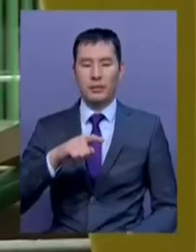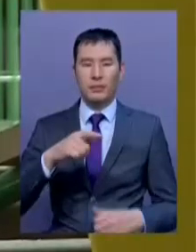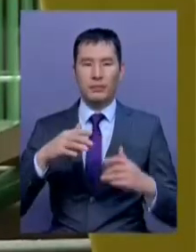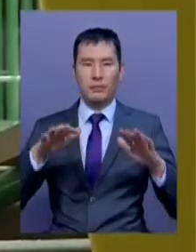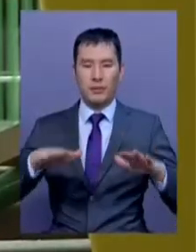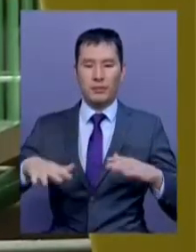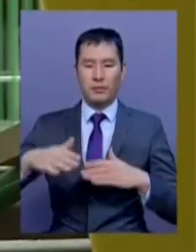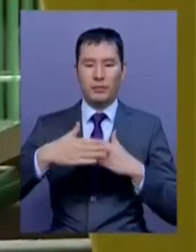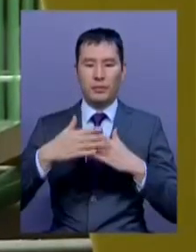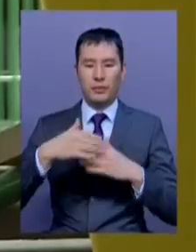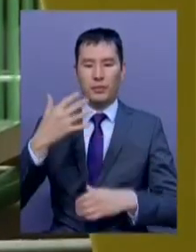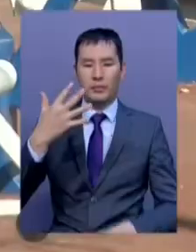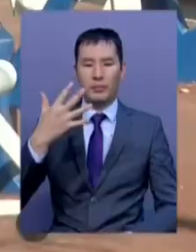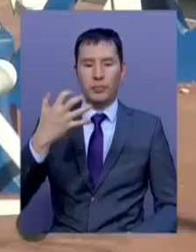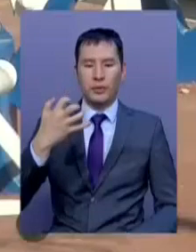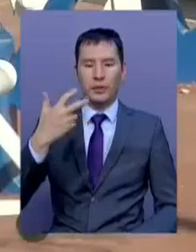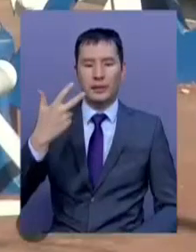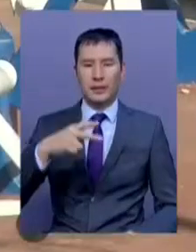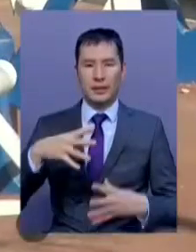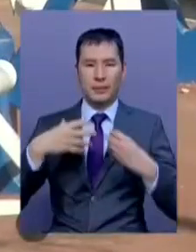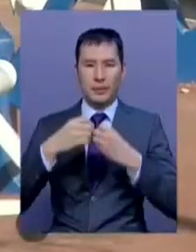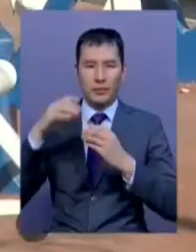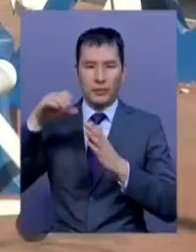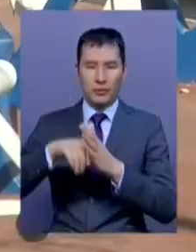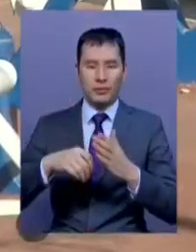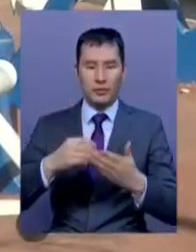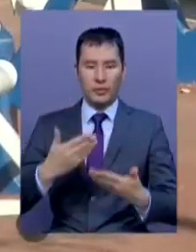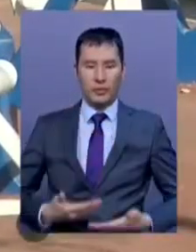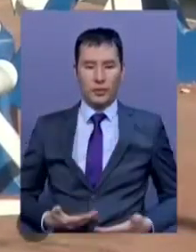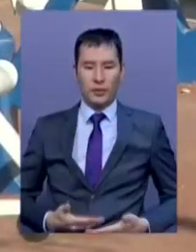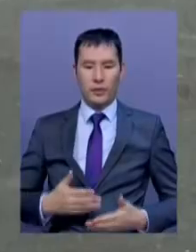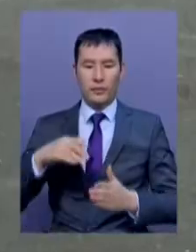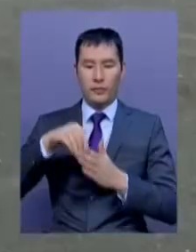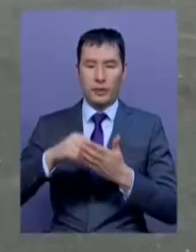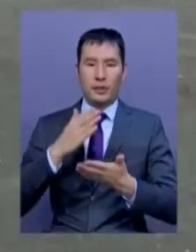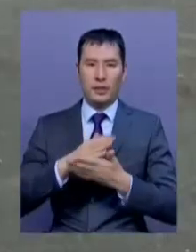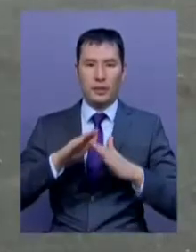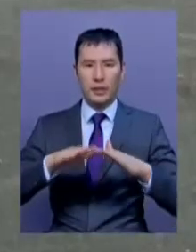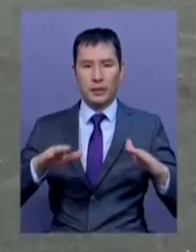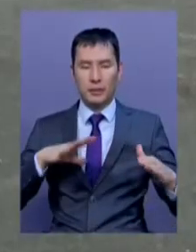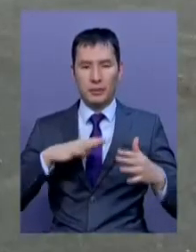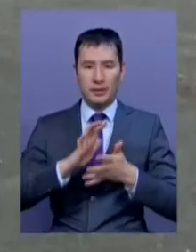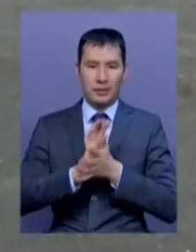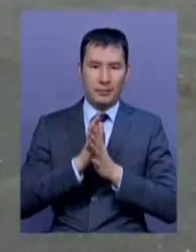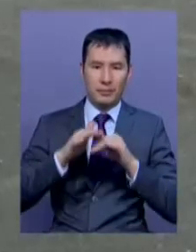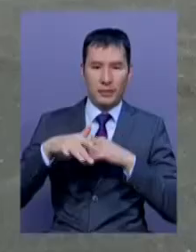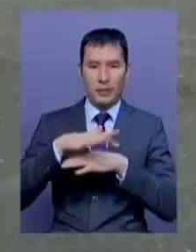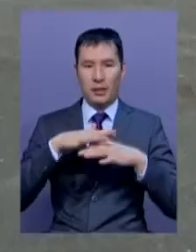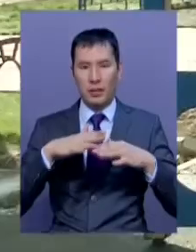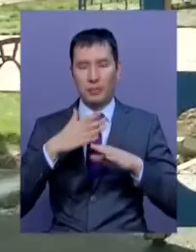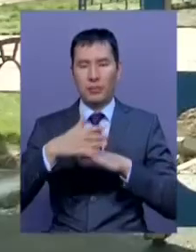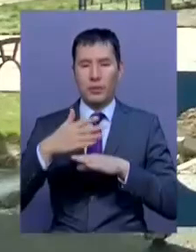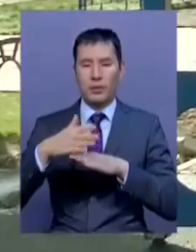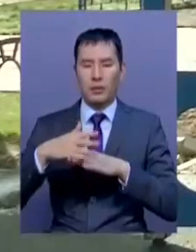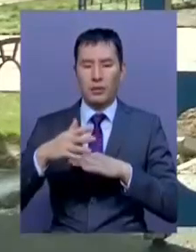аяғы 530-ға жуық отбасы тұрады. Осыған дейін тұрғындар бір уақыт балаларын қыдыртатын жер таппай әбден қиналған. Көптен бері сұрап, енді